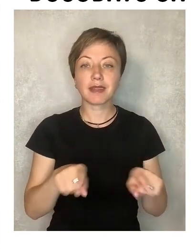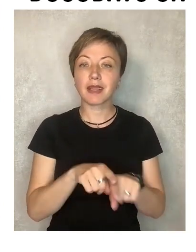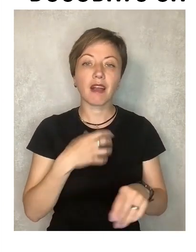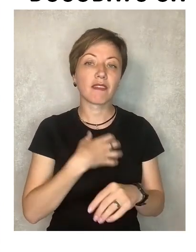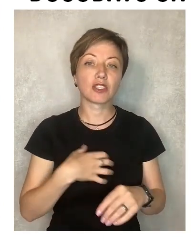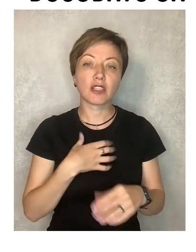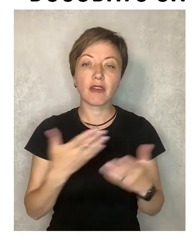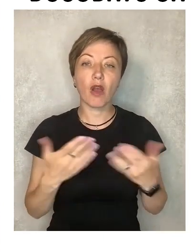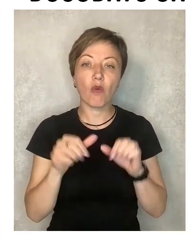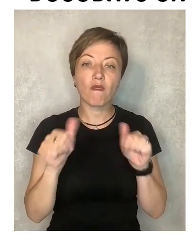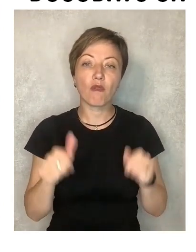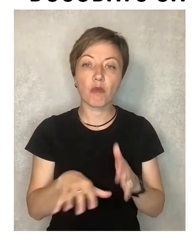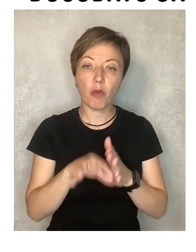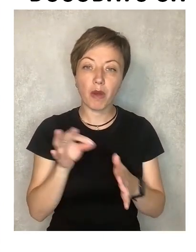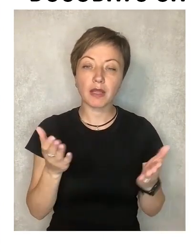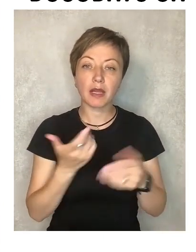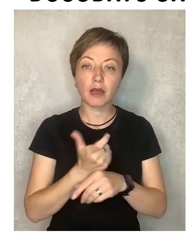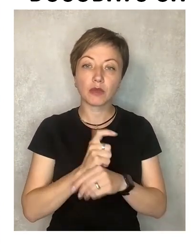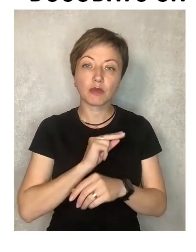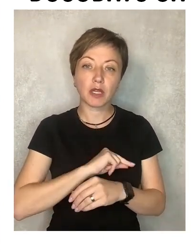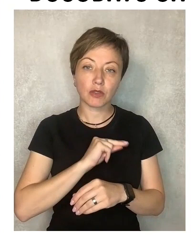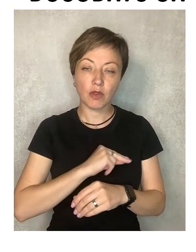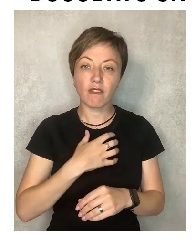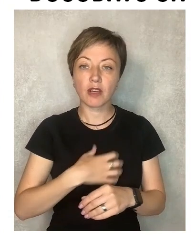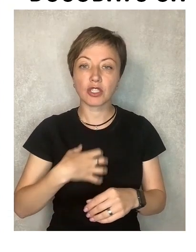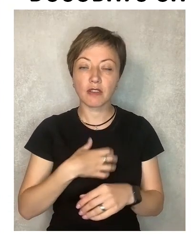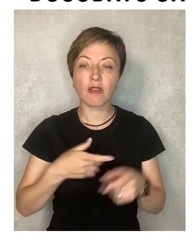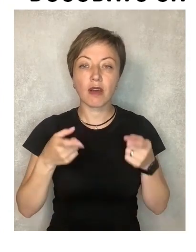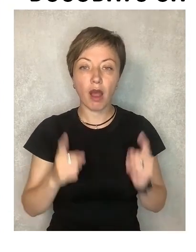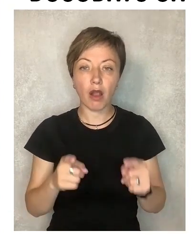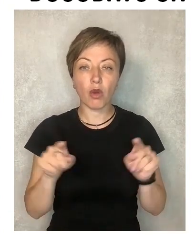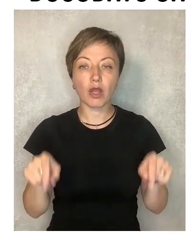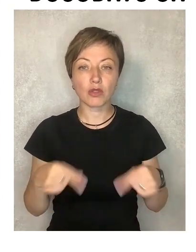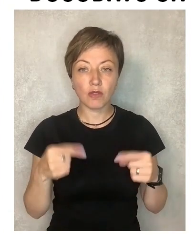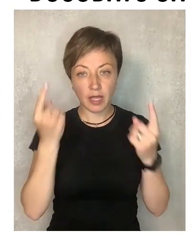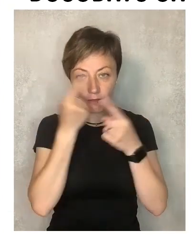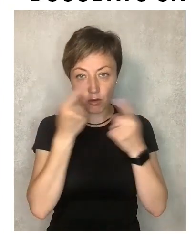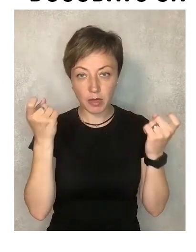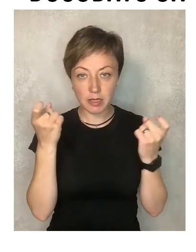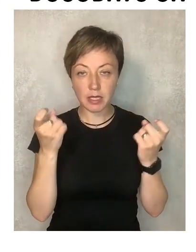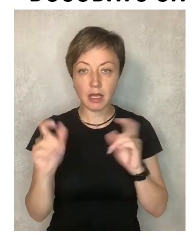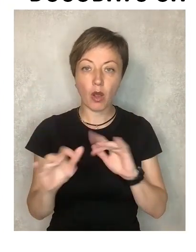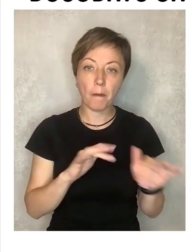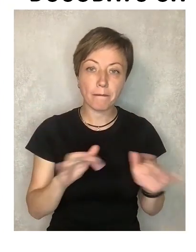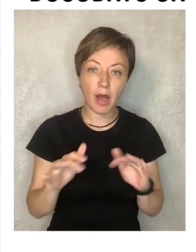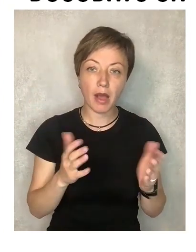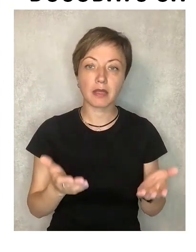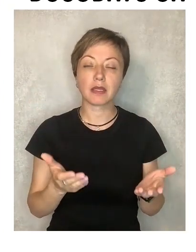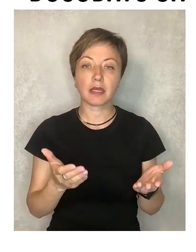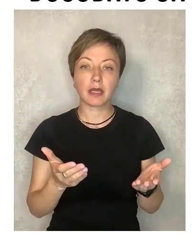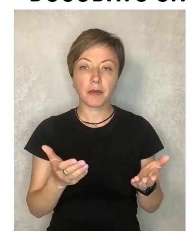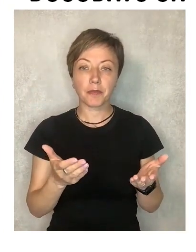форму обрати і яка з них більш працююча, як важливо реально організовувати інформаційні компанії, скажімо так,